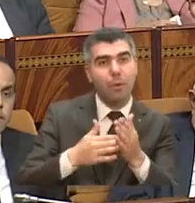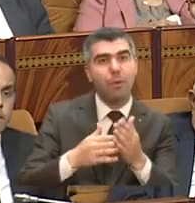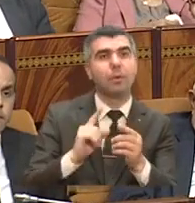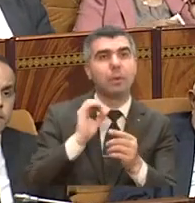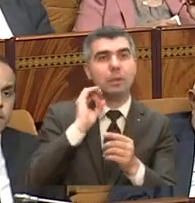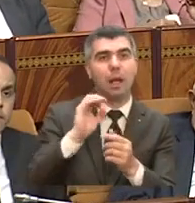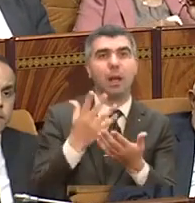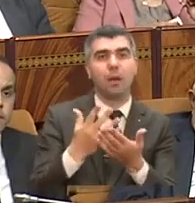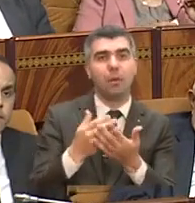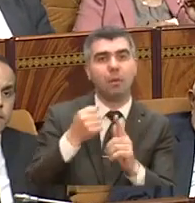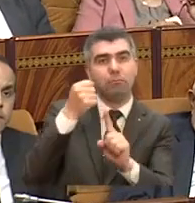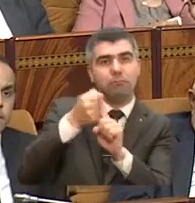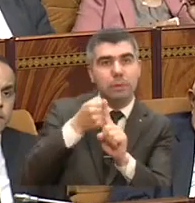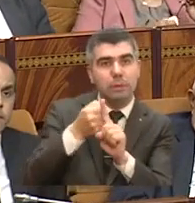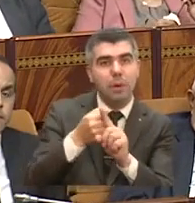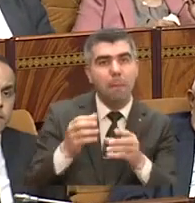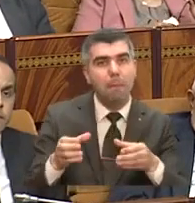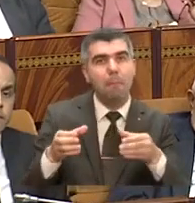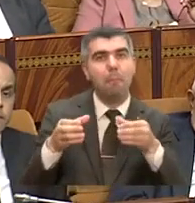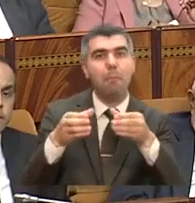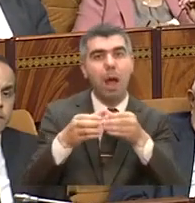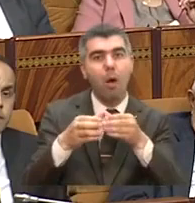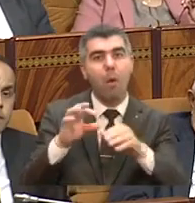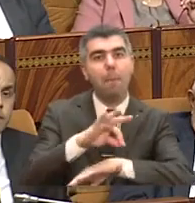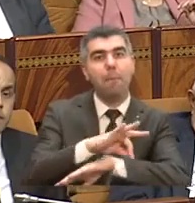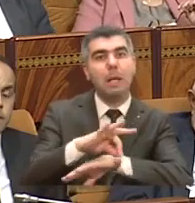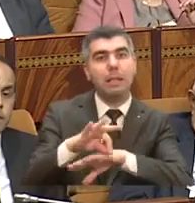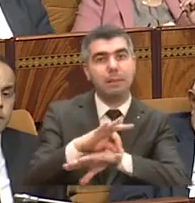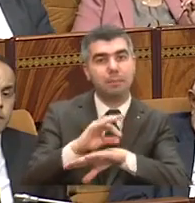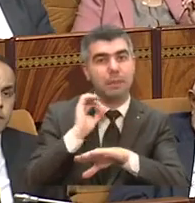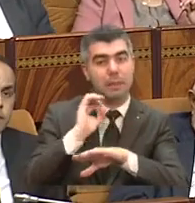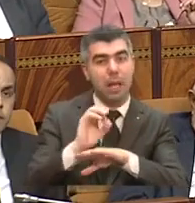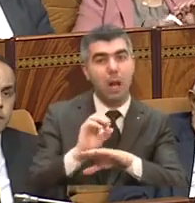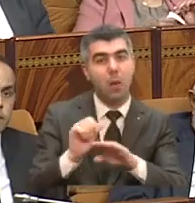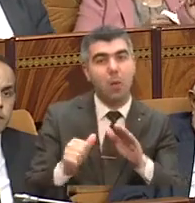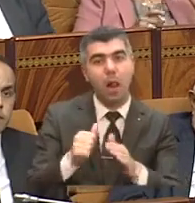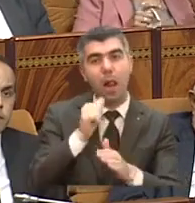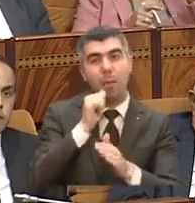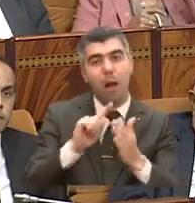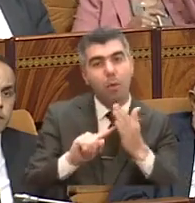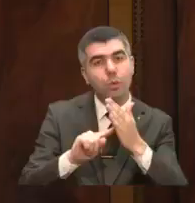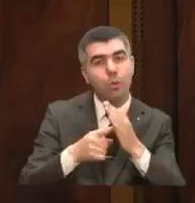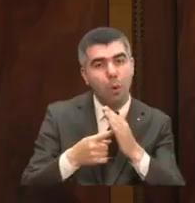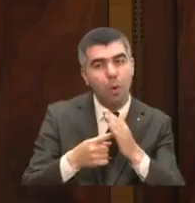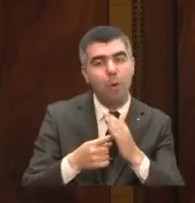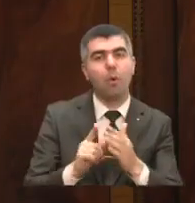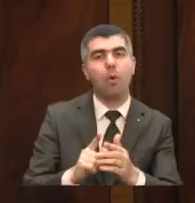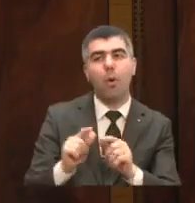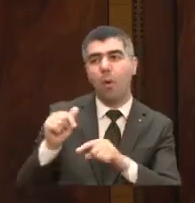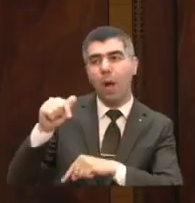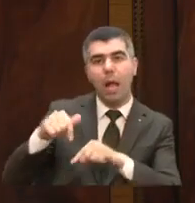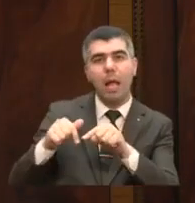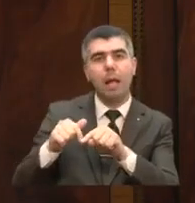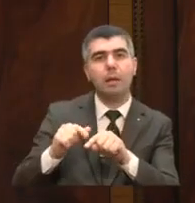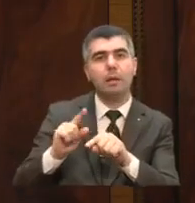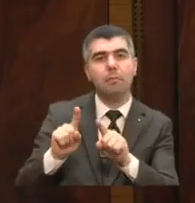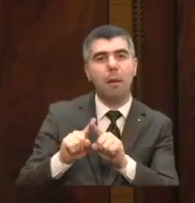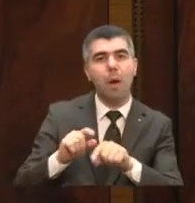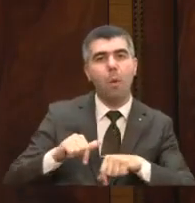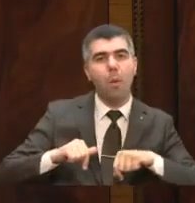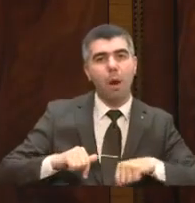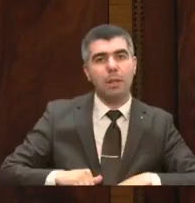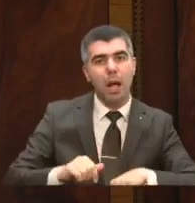جهود المكتب الوطني للكهرباء والماء الصالح للشرب، الوكالات ديال الأحواض المائية، وزارة الداخلية